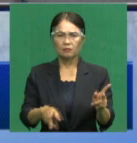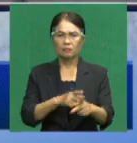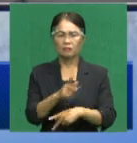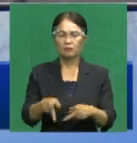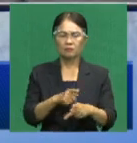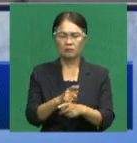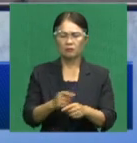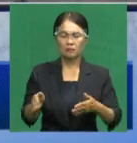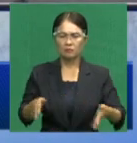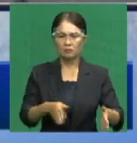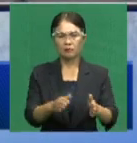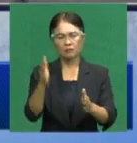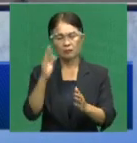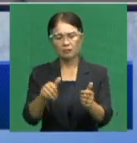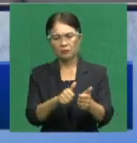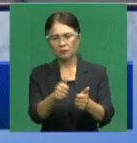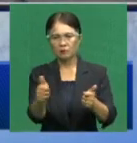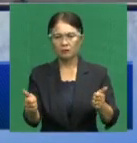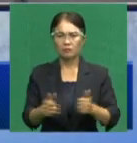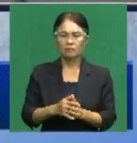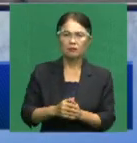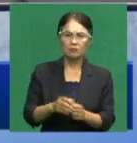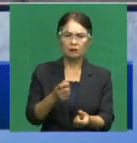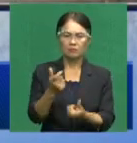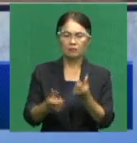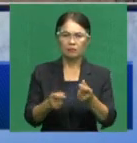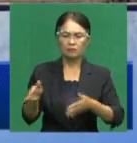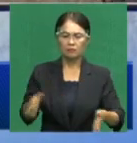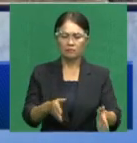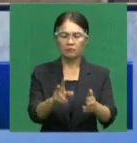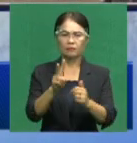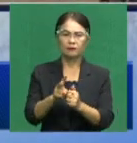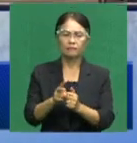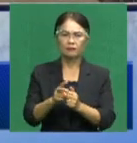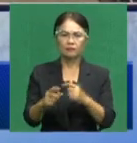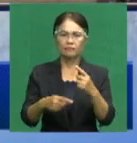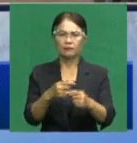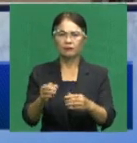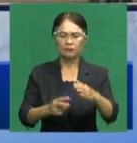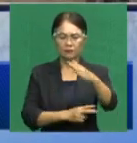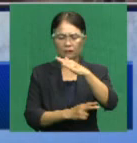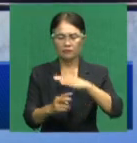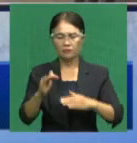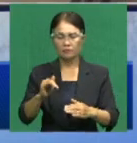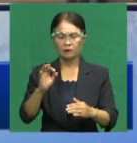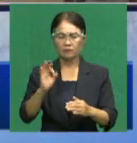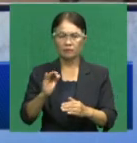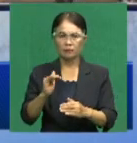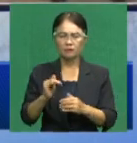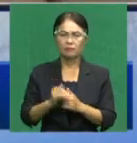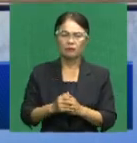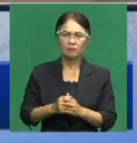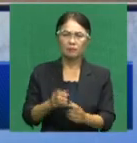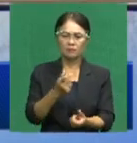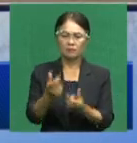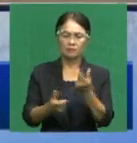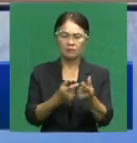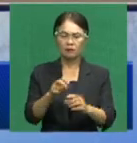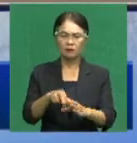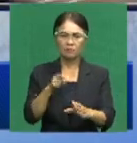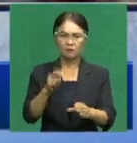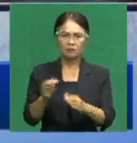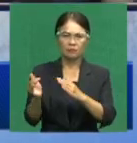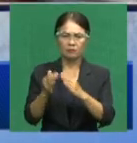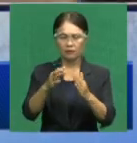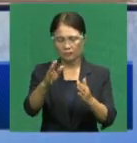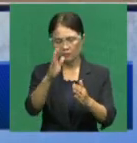ពលរដ្ឋគឺដឹងផ្លូវវាងដែរផ្លូវវាងនឹងគឺយើងអាចធ្វើដំណើរតាមផ្លូវជាតិលេខ2ទៅស្ពានព្រែកសំរោងស្ពានព្រែកសំរោងនេះយើងធ្វើដំណើរចេញពី